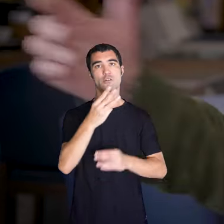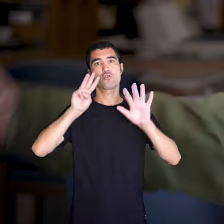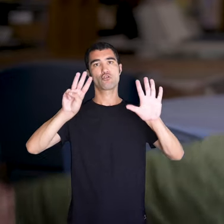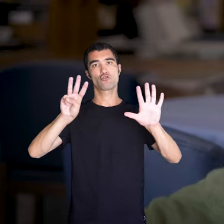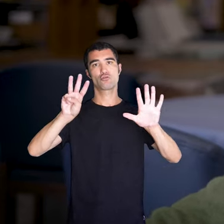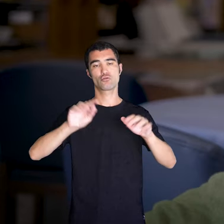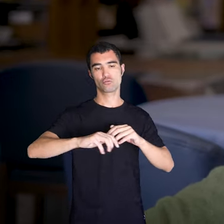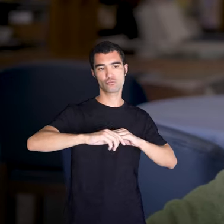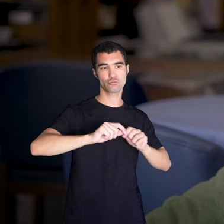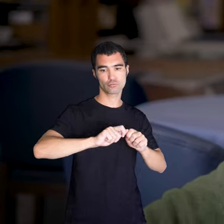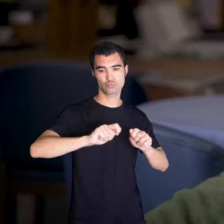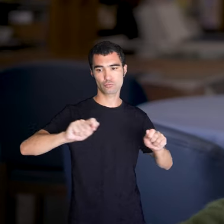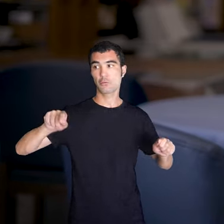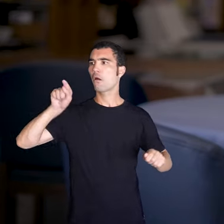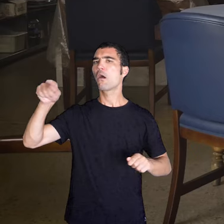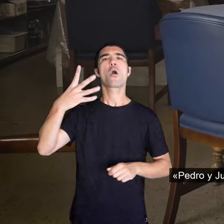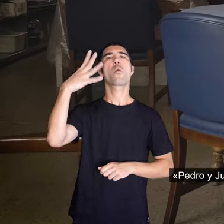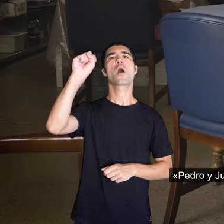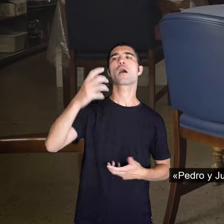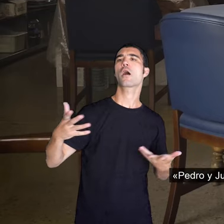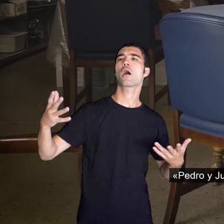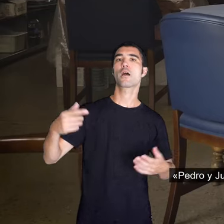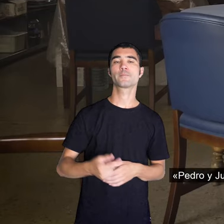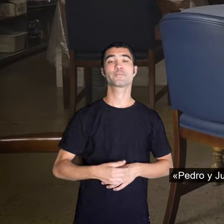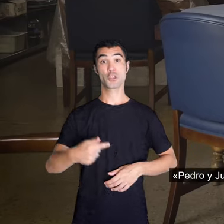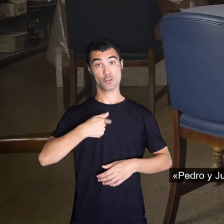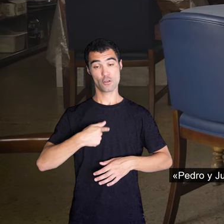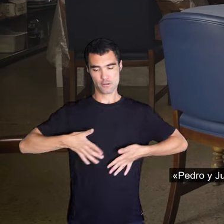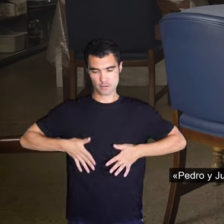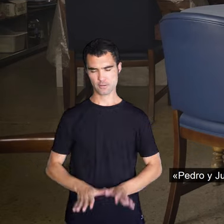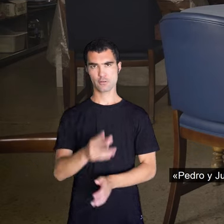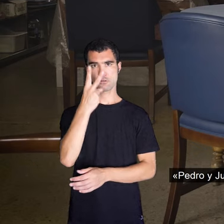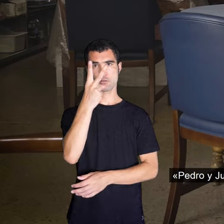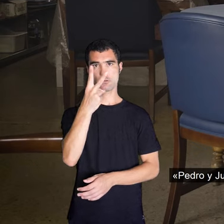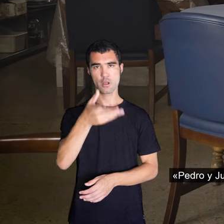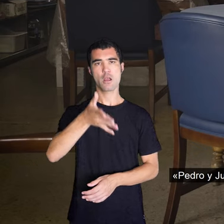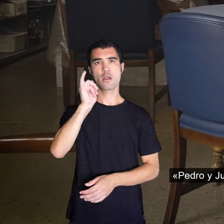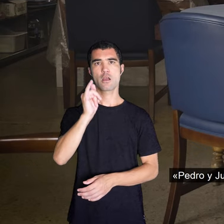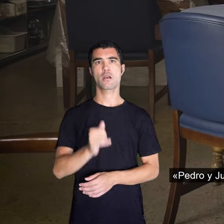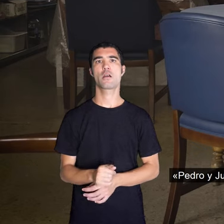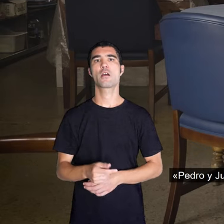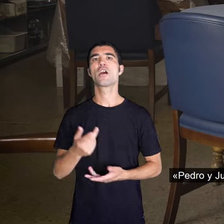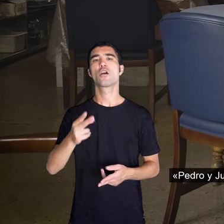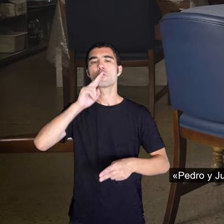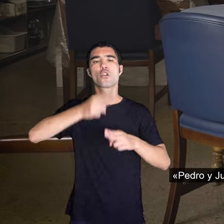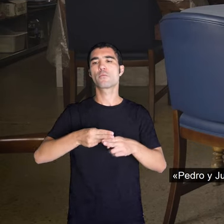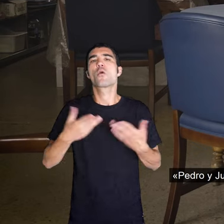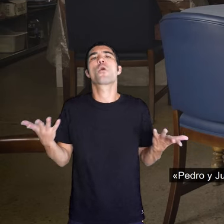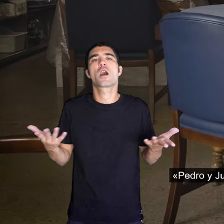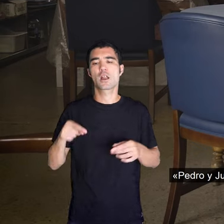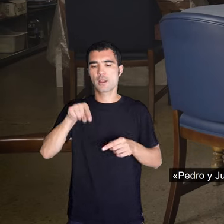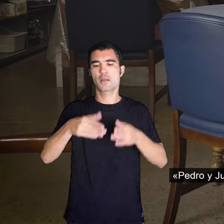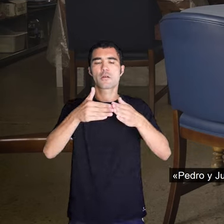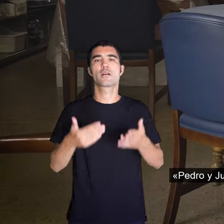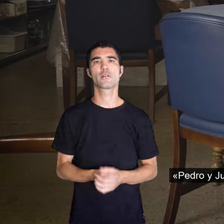anireu allà, anirà un de 40. Jo tenc 2 fills, i me diu, ¿qué nombre le ponemos?